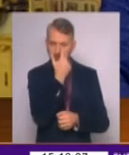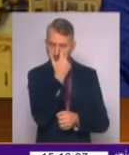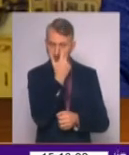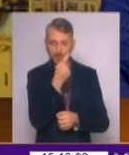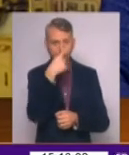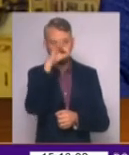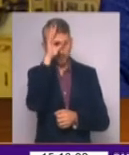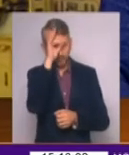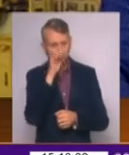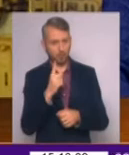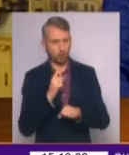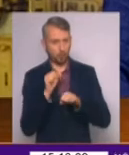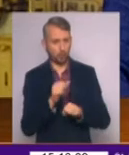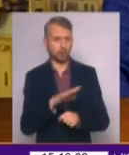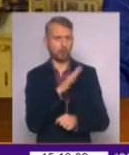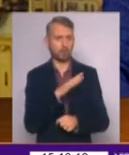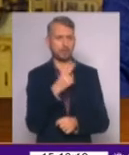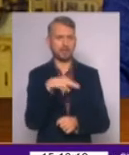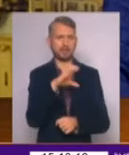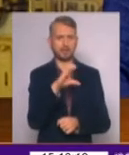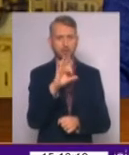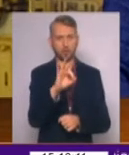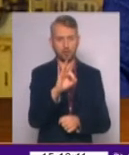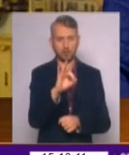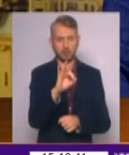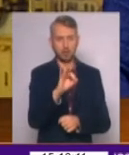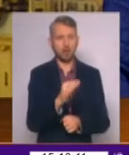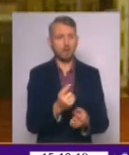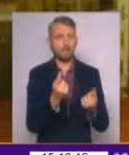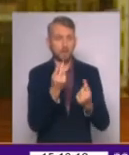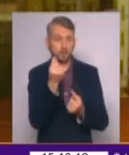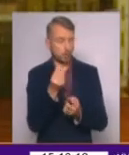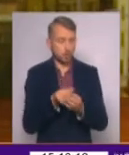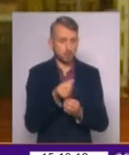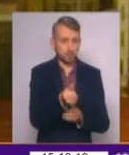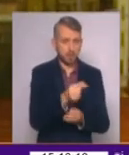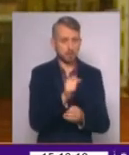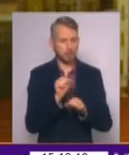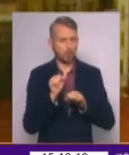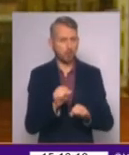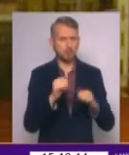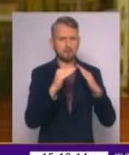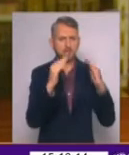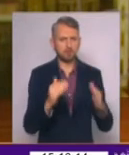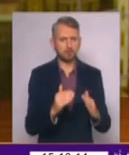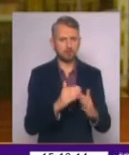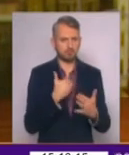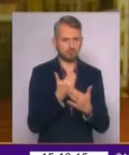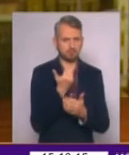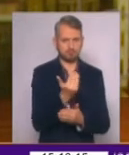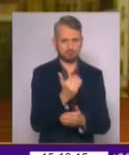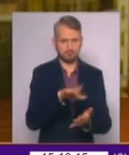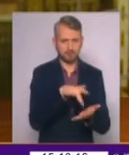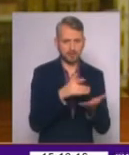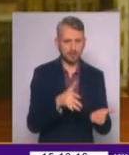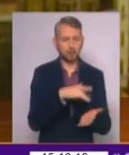поліції охорони, це колишнє ДСО, так? Великі гроші для охорони приміщень, які належать місту,